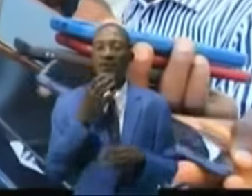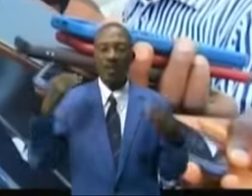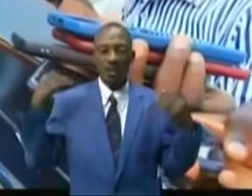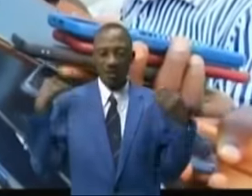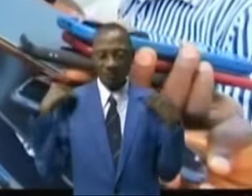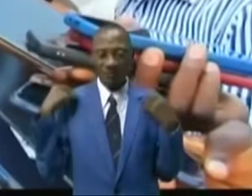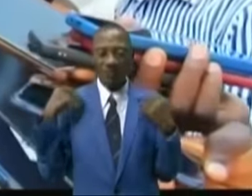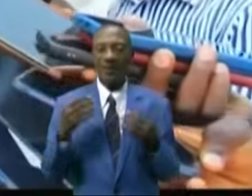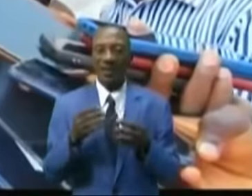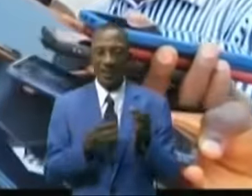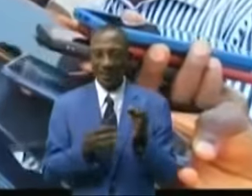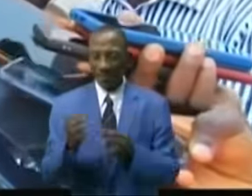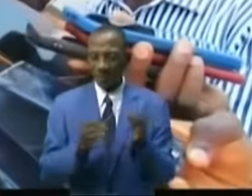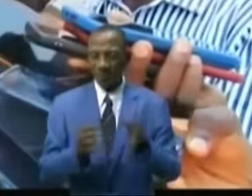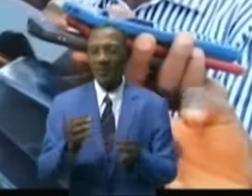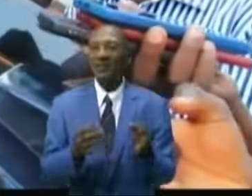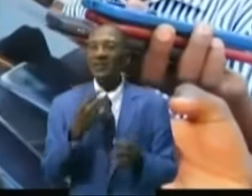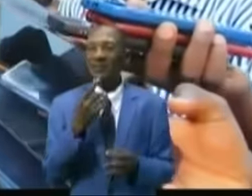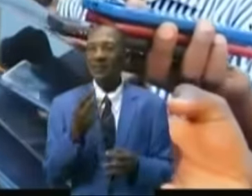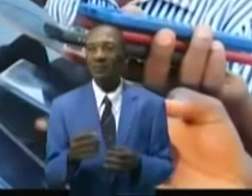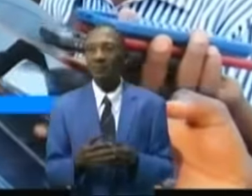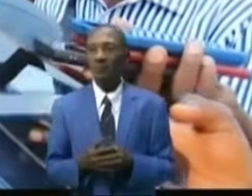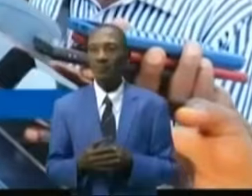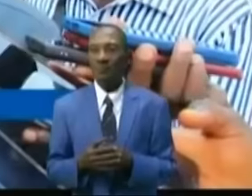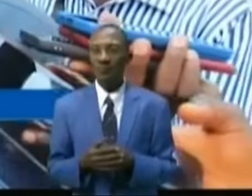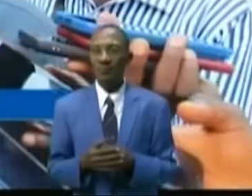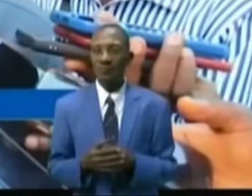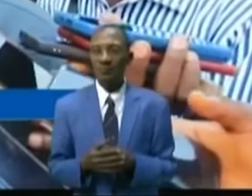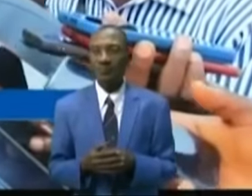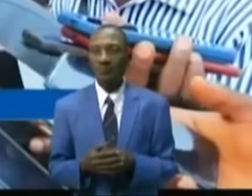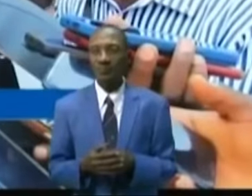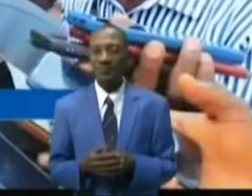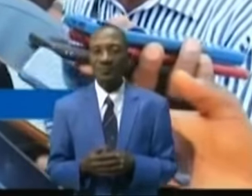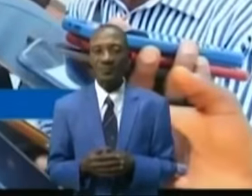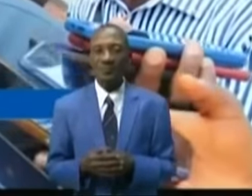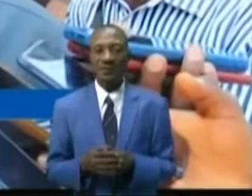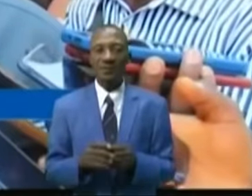humanités attendus à ces épreuves. Les statistiques